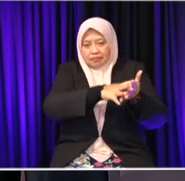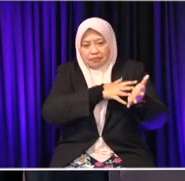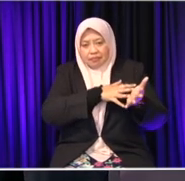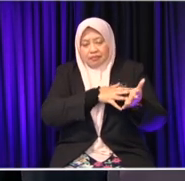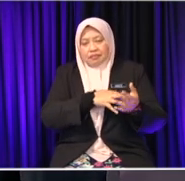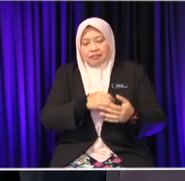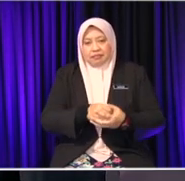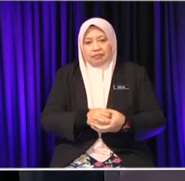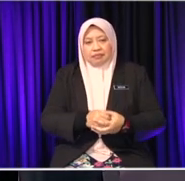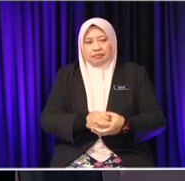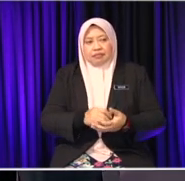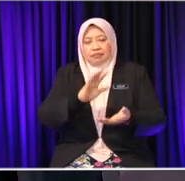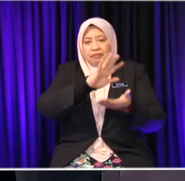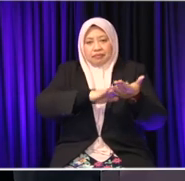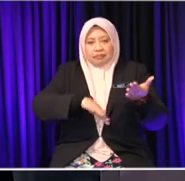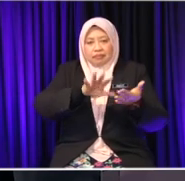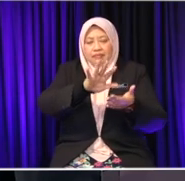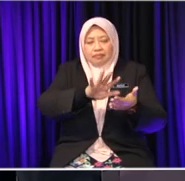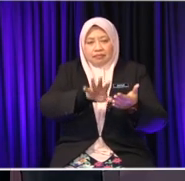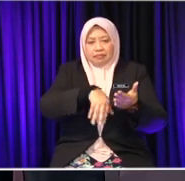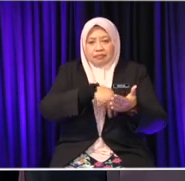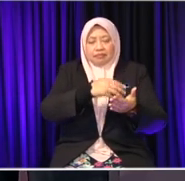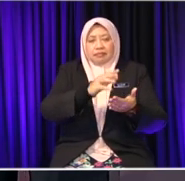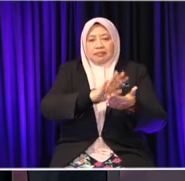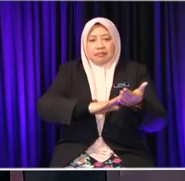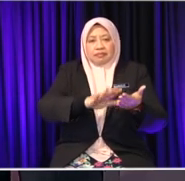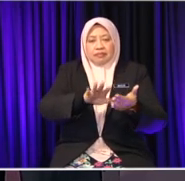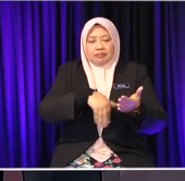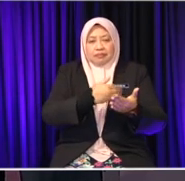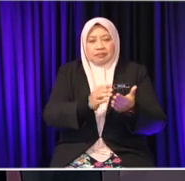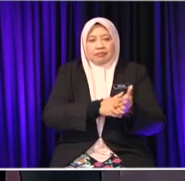begini kita buat jadwal Oke kita lihat Tuliskan